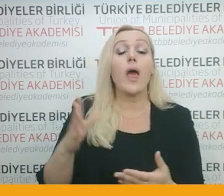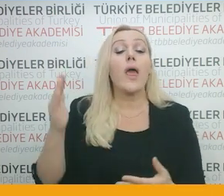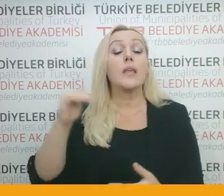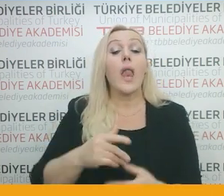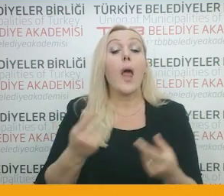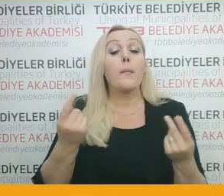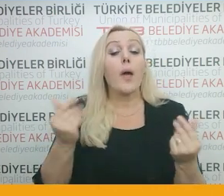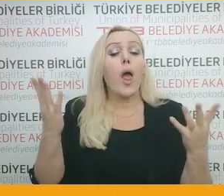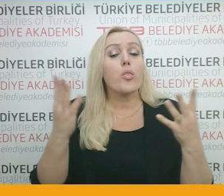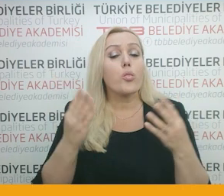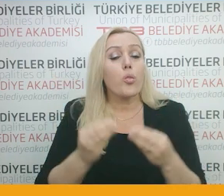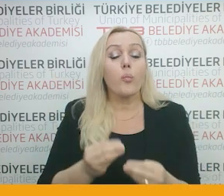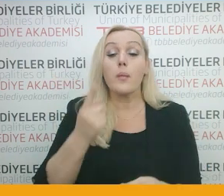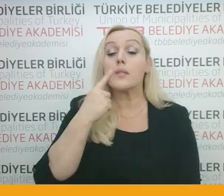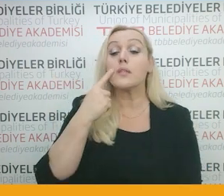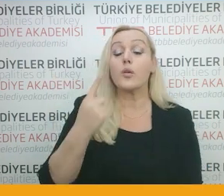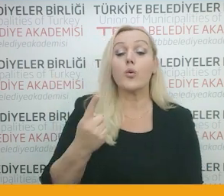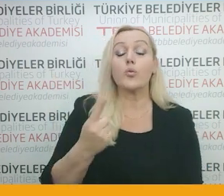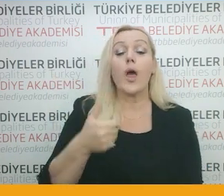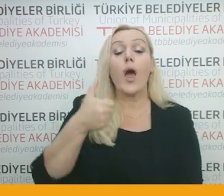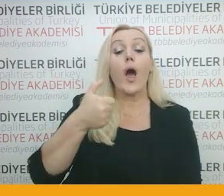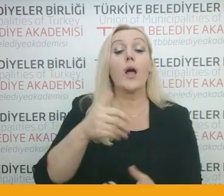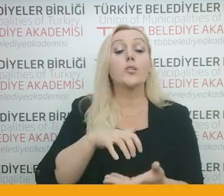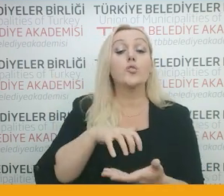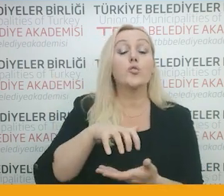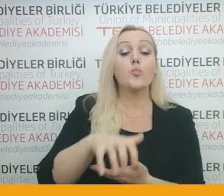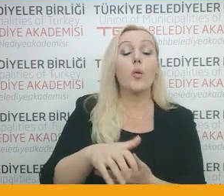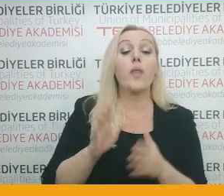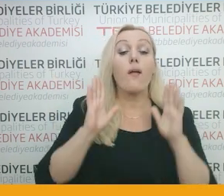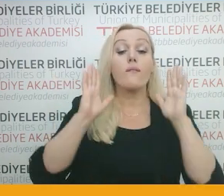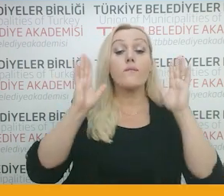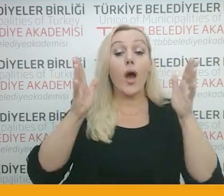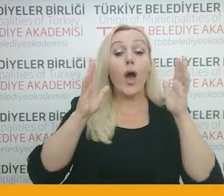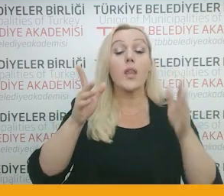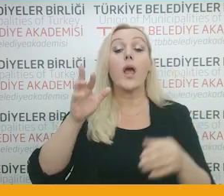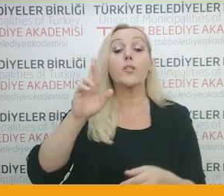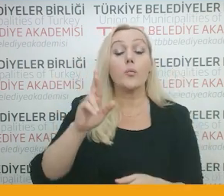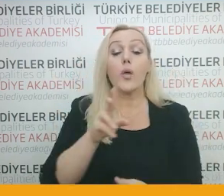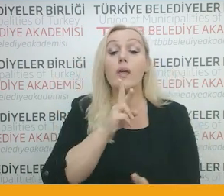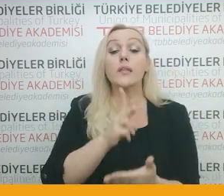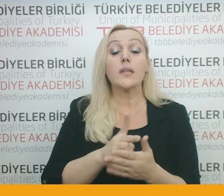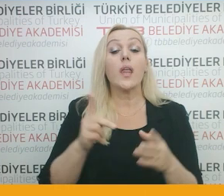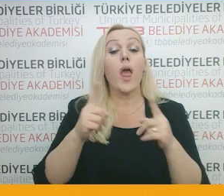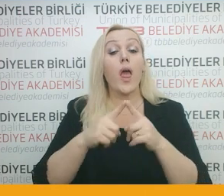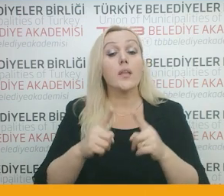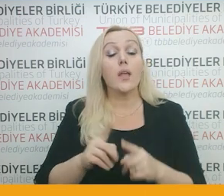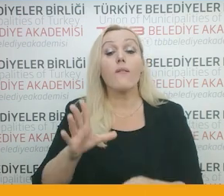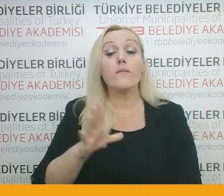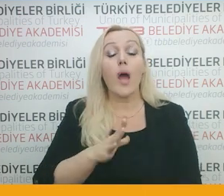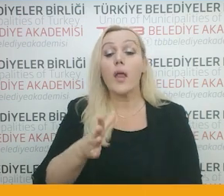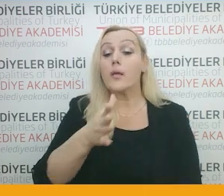toplanması bölümünde görüyoruz. 6. bölümde arkadaşlar faaliyet raporları ve kesin hesaplar. Bildiğiniz